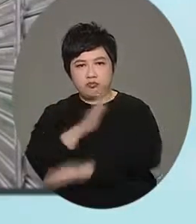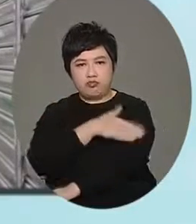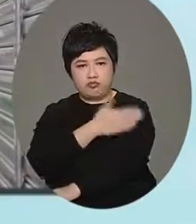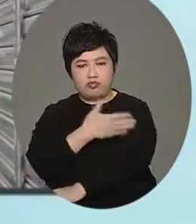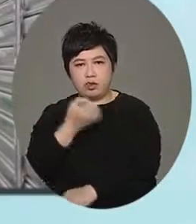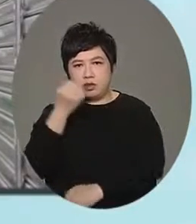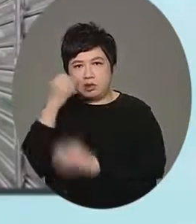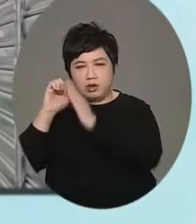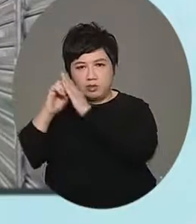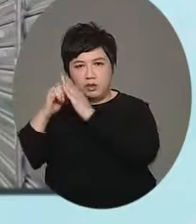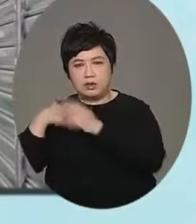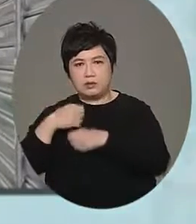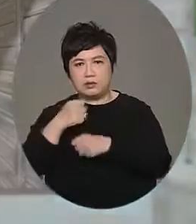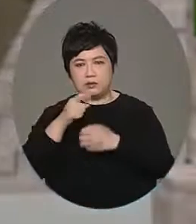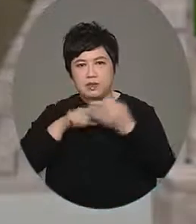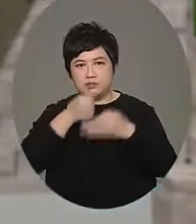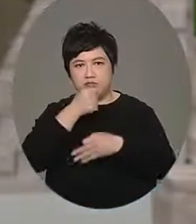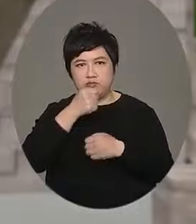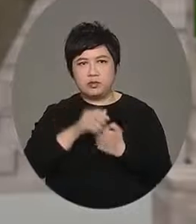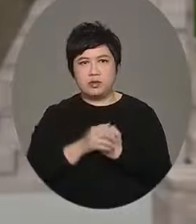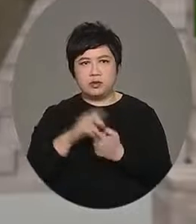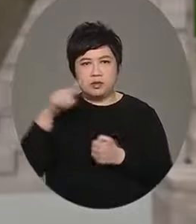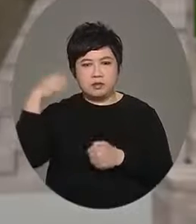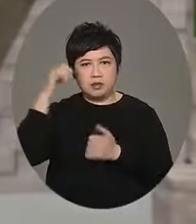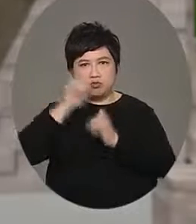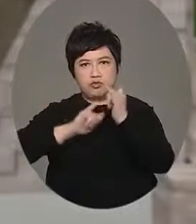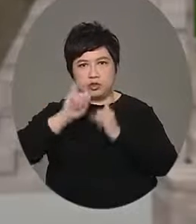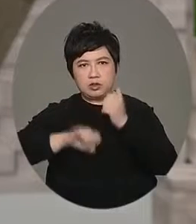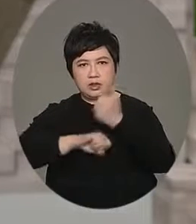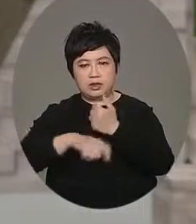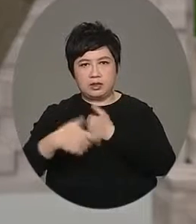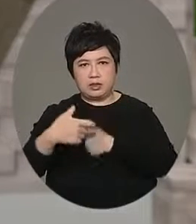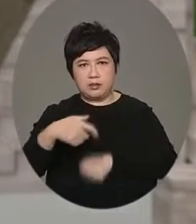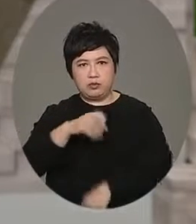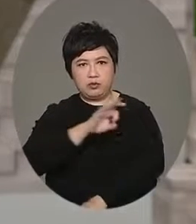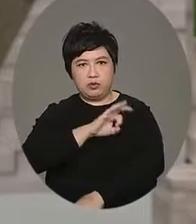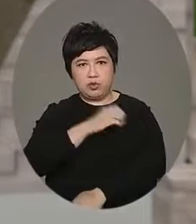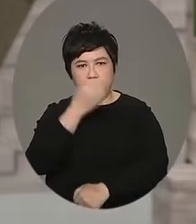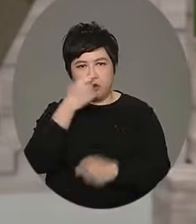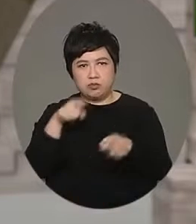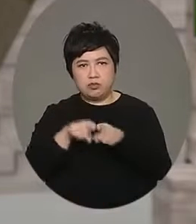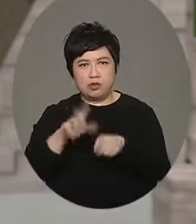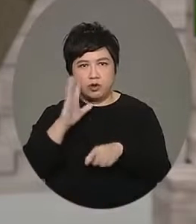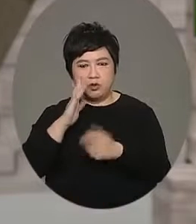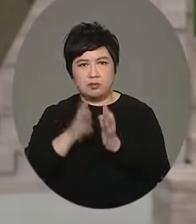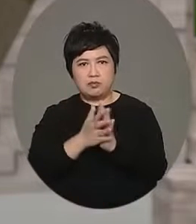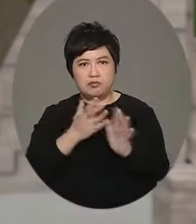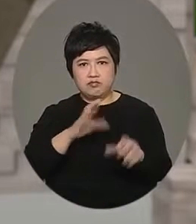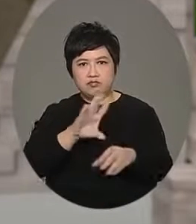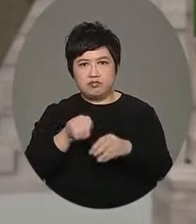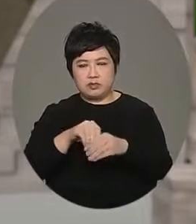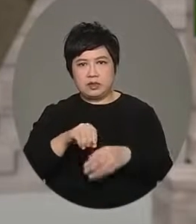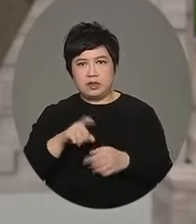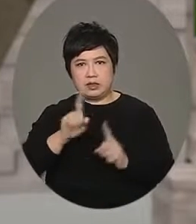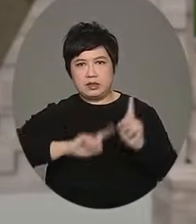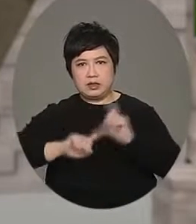港電台記者陳傑文報導。 美國傳統基金會不再將香港和澳門排名納入經濟自由